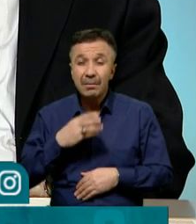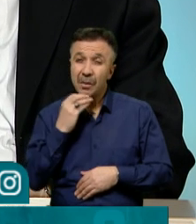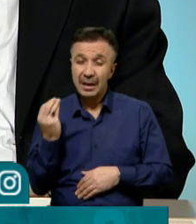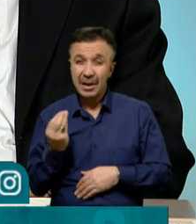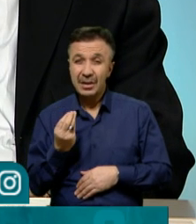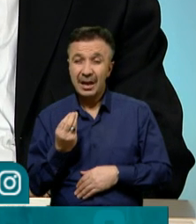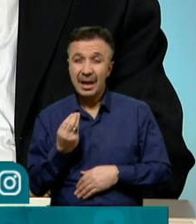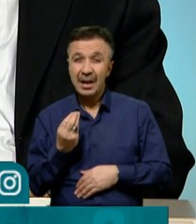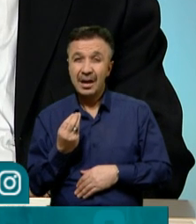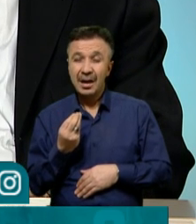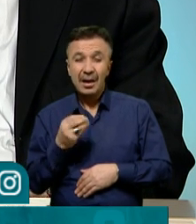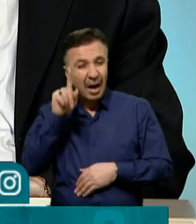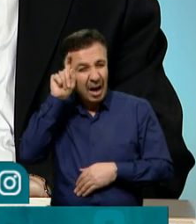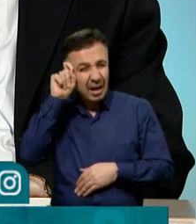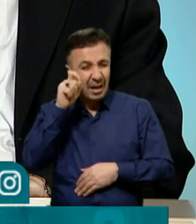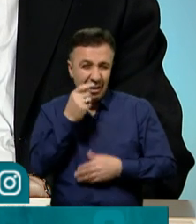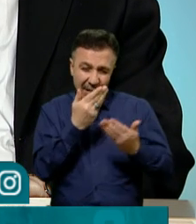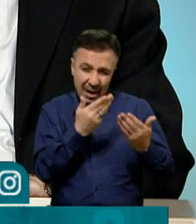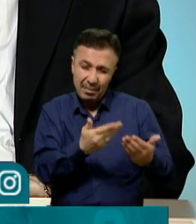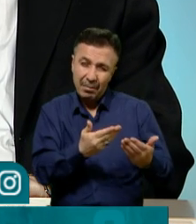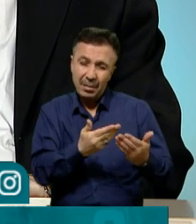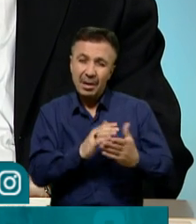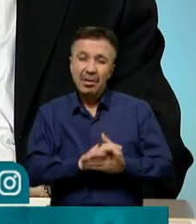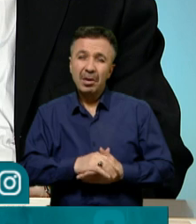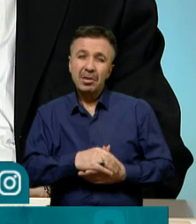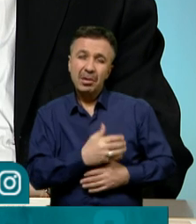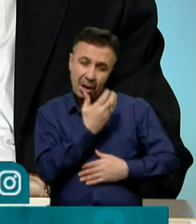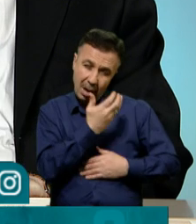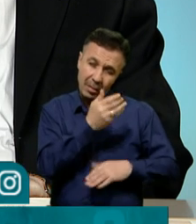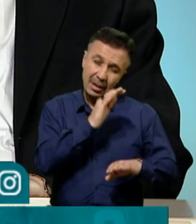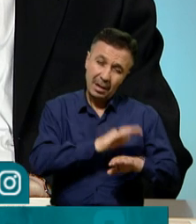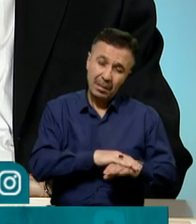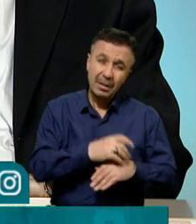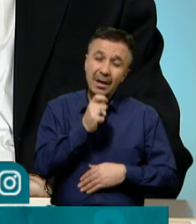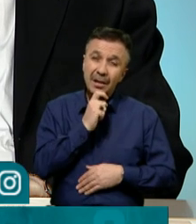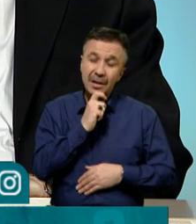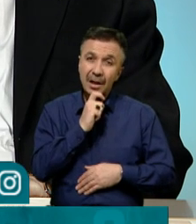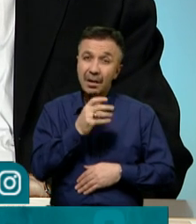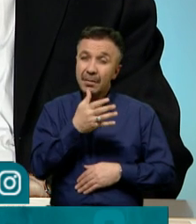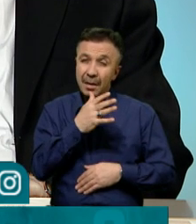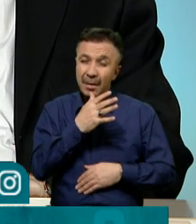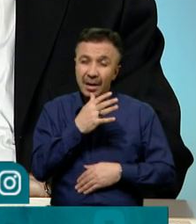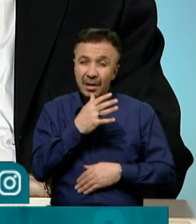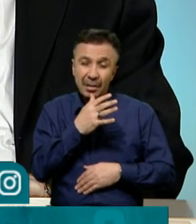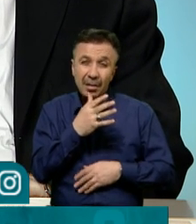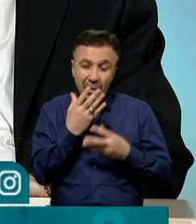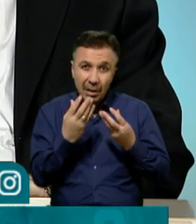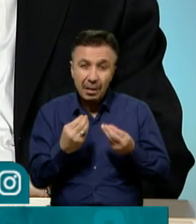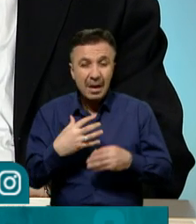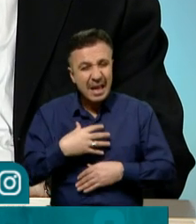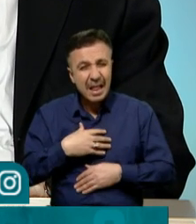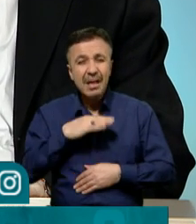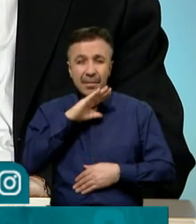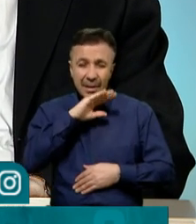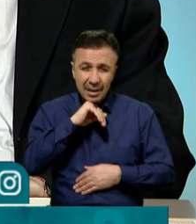öğüt manasında mı, tavsiye manasında mı, yani yanlışlarını bilmeleri manasında mı? Ben kendim yaşlıyım.